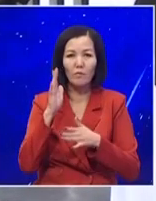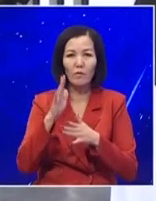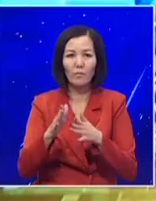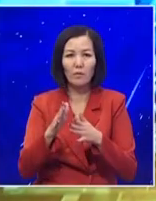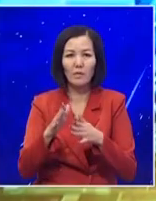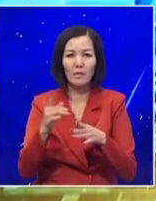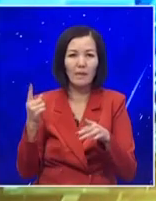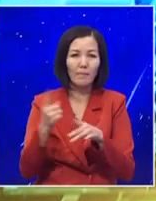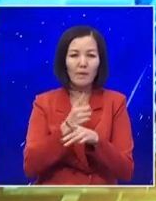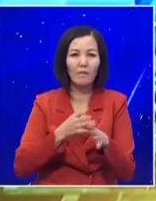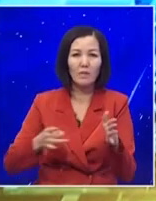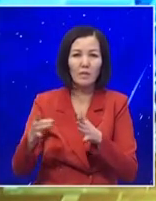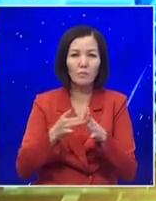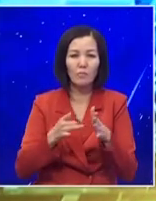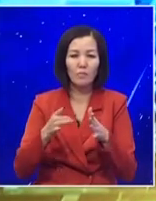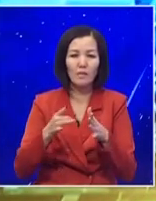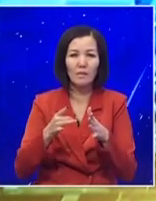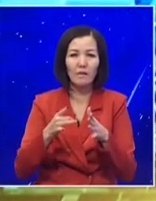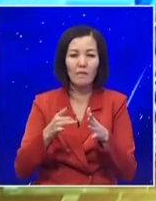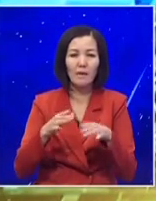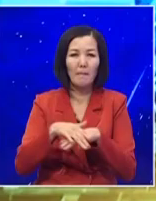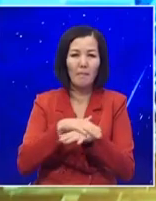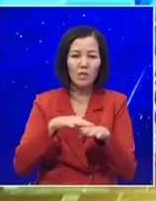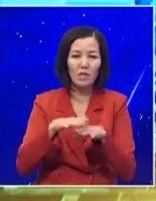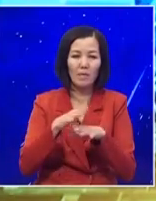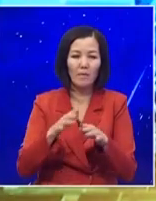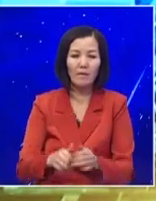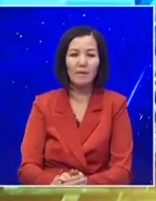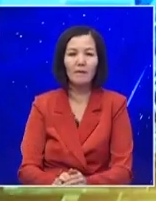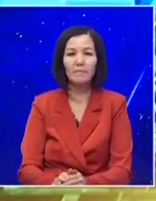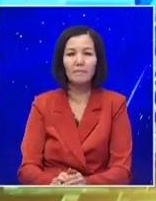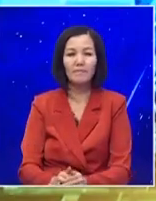будет идти на первенство республиканского масштаба.